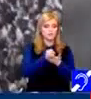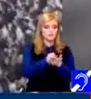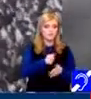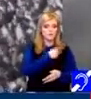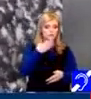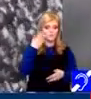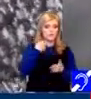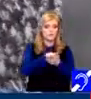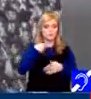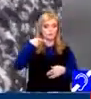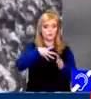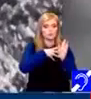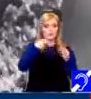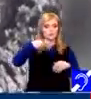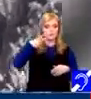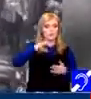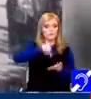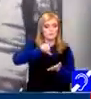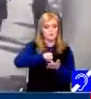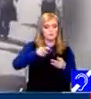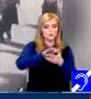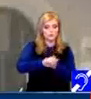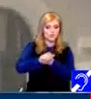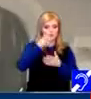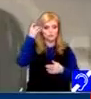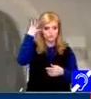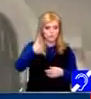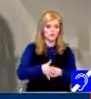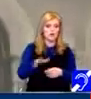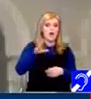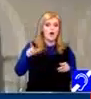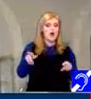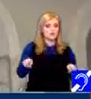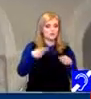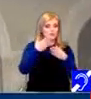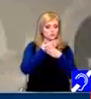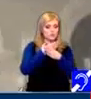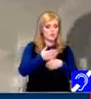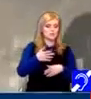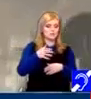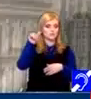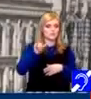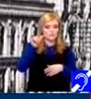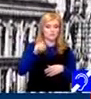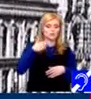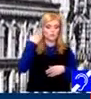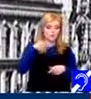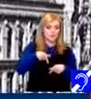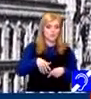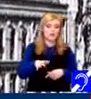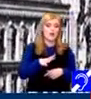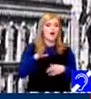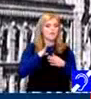în 1920 a fost membru al Societății de Cultură Făclia. A ajutat la crearea Universității Populare din Chișinău și a unei școli românești, deși a